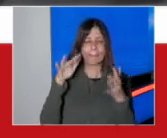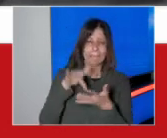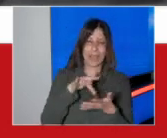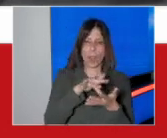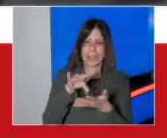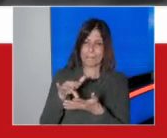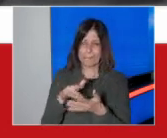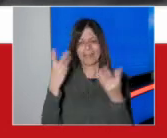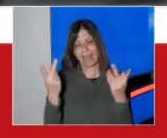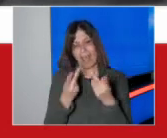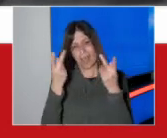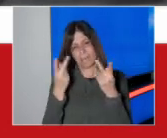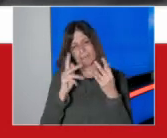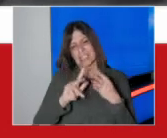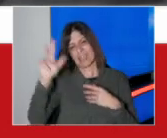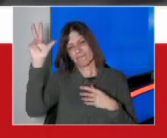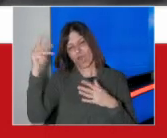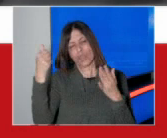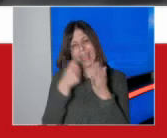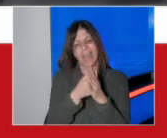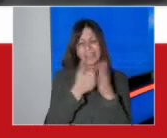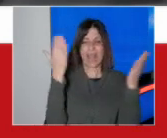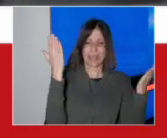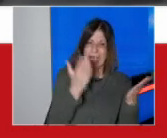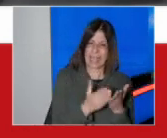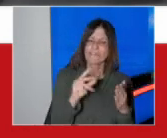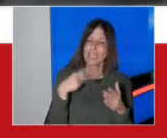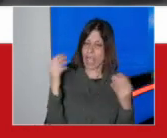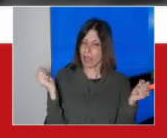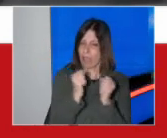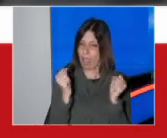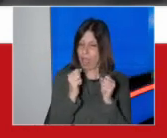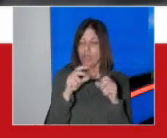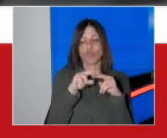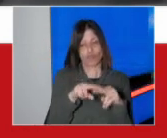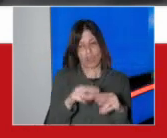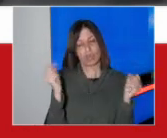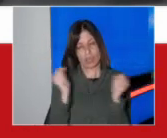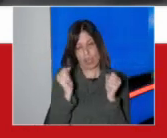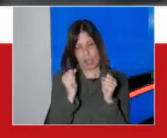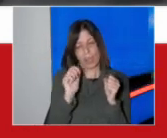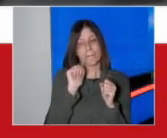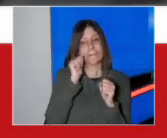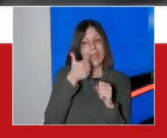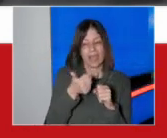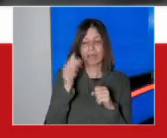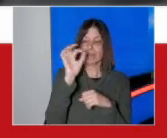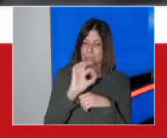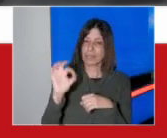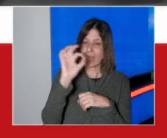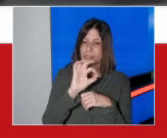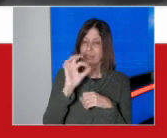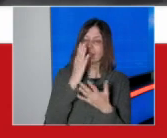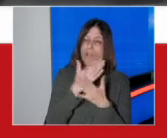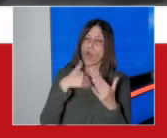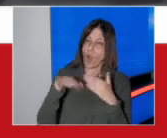מקומיים, קלים, מהצפון ועד לנגב. יקר, אנחנו נשאר עם הקור הלילה. מחר עדיין